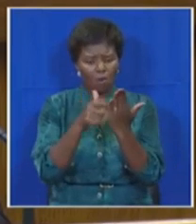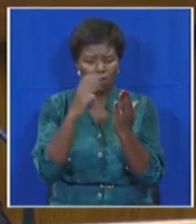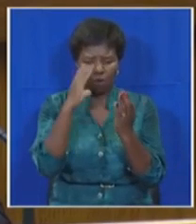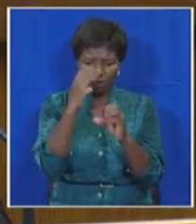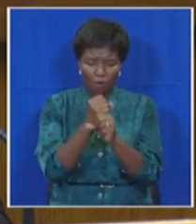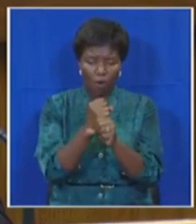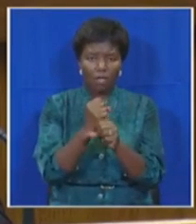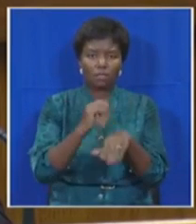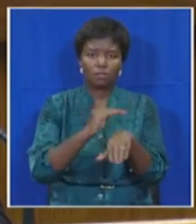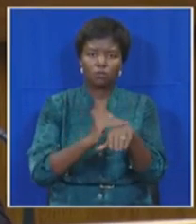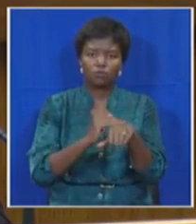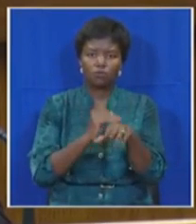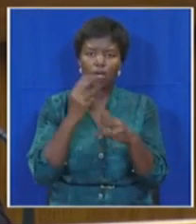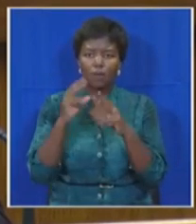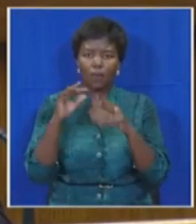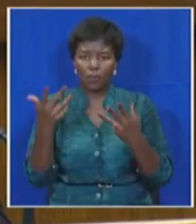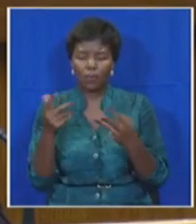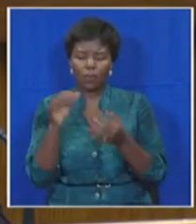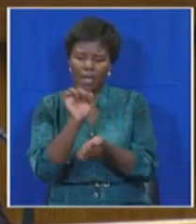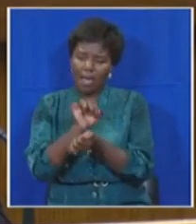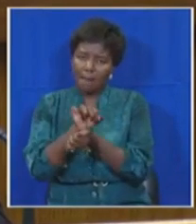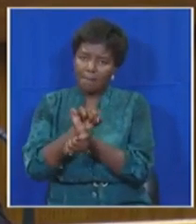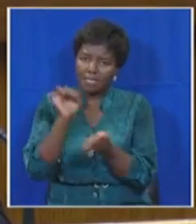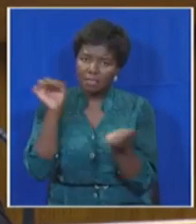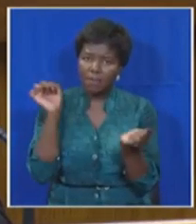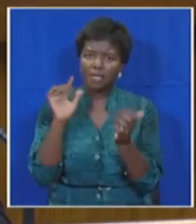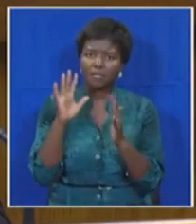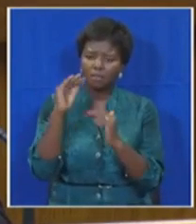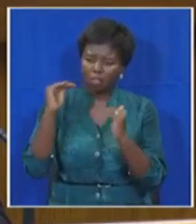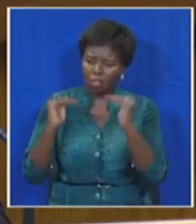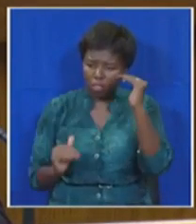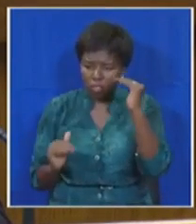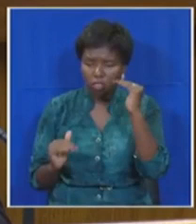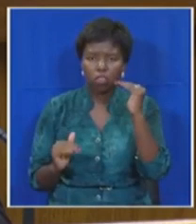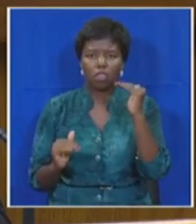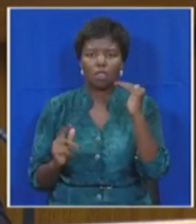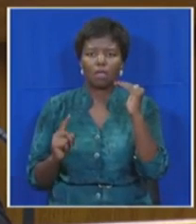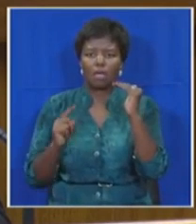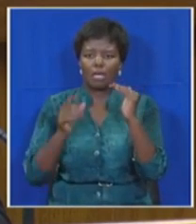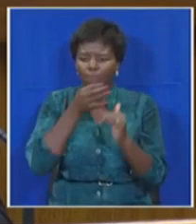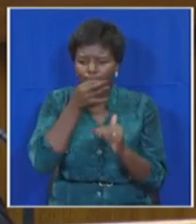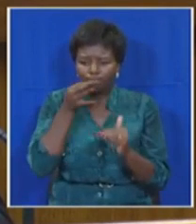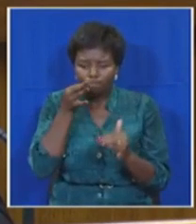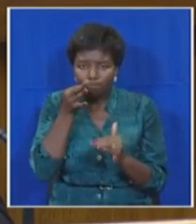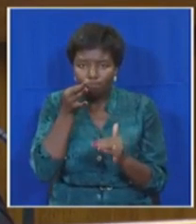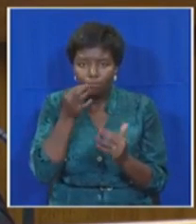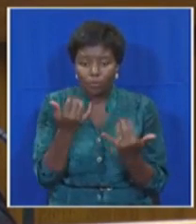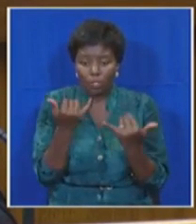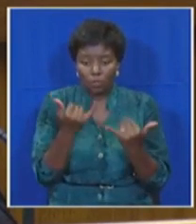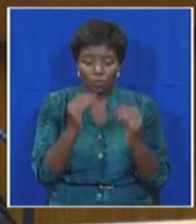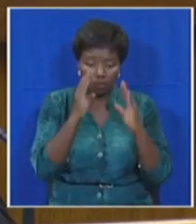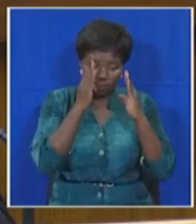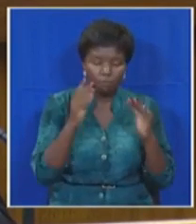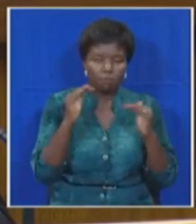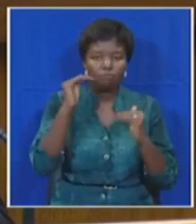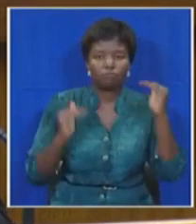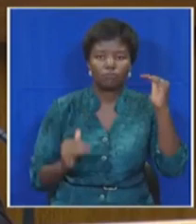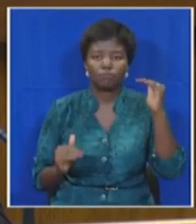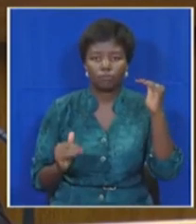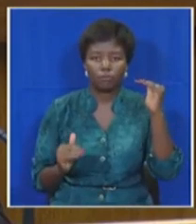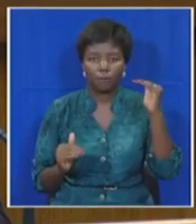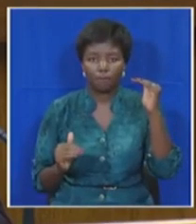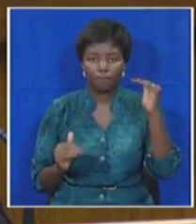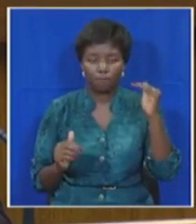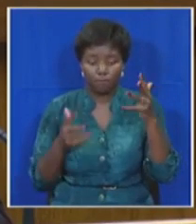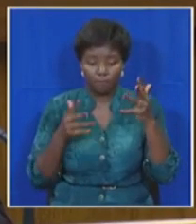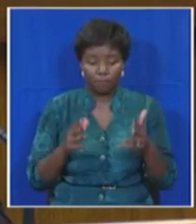emancipasie, onreg en geheime aangepak. Maar vandag wil ek praat oor onreg. Benjamin, die hoofkarakter,